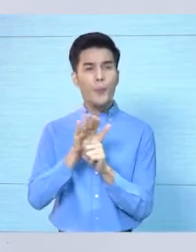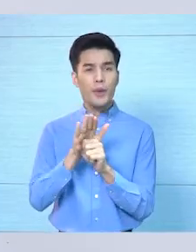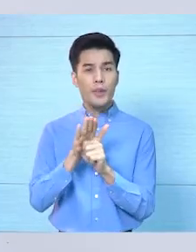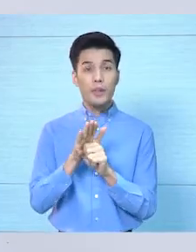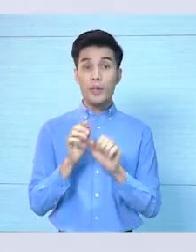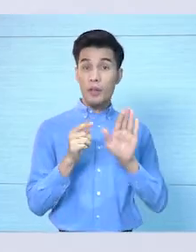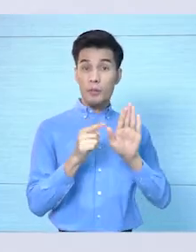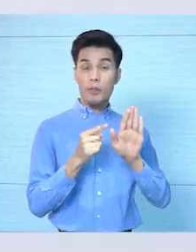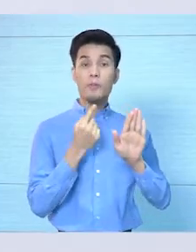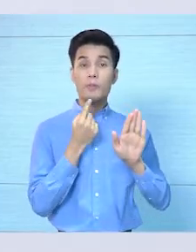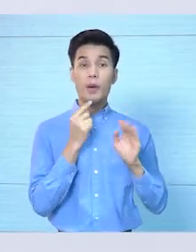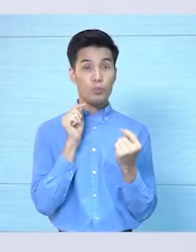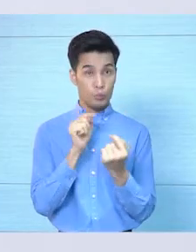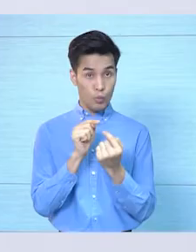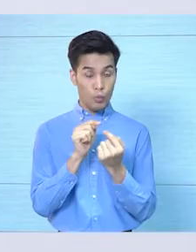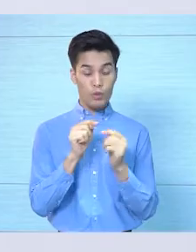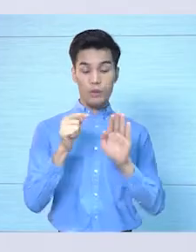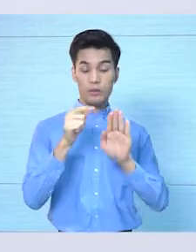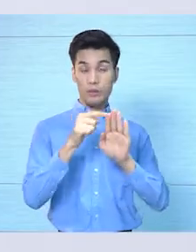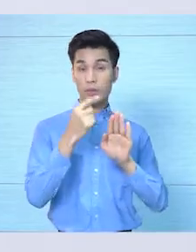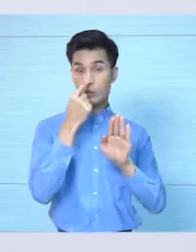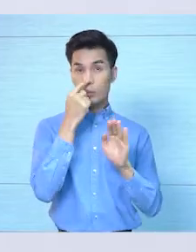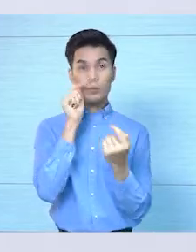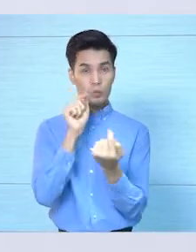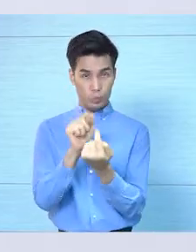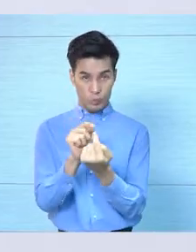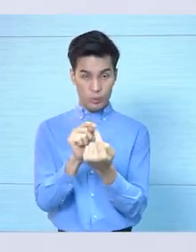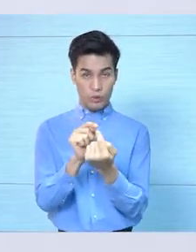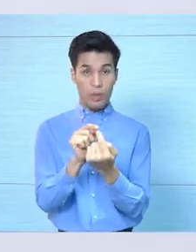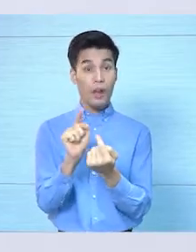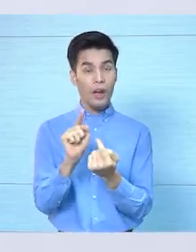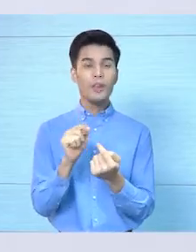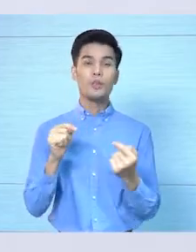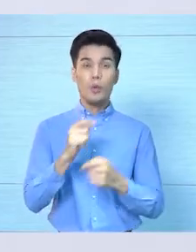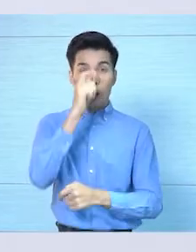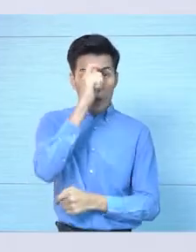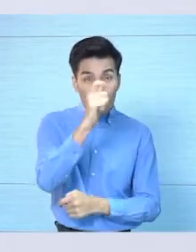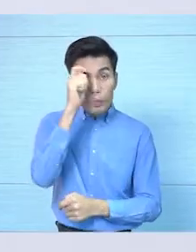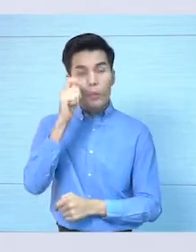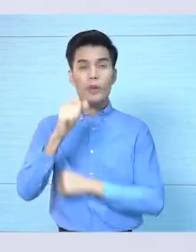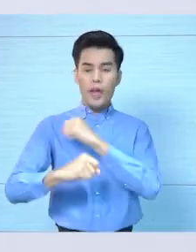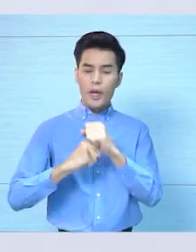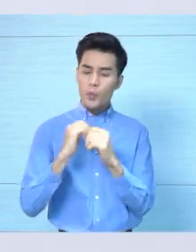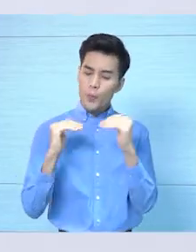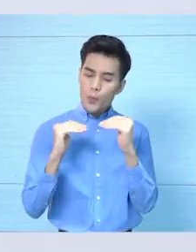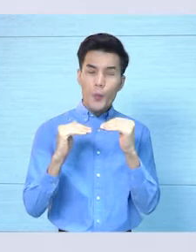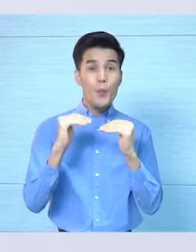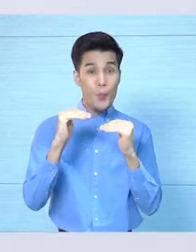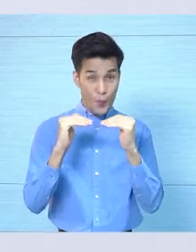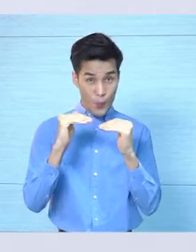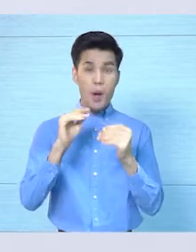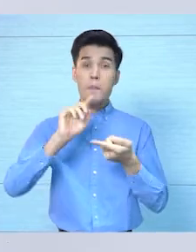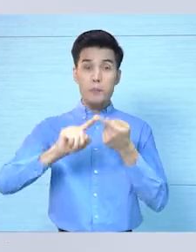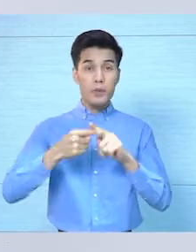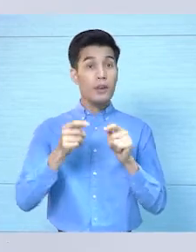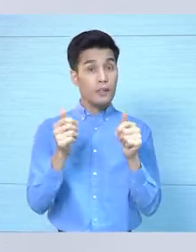งเล็กน้อยให้หัวแม่มือจรดปลายคางปลายนิ้วชี้แนบปลายจมูกสามารถใช้แสดงความเคารพผู้ที่มีอายุใกล้เคีย